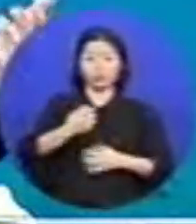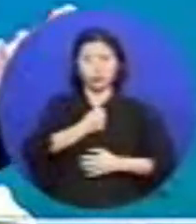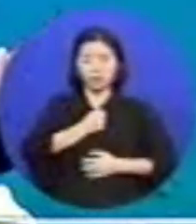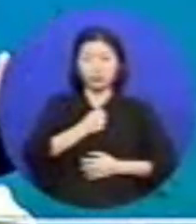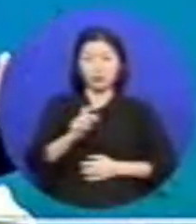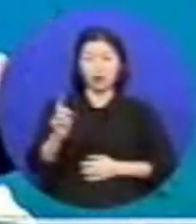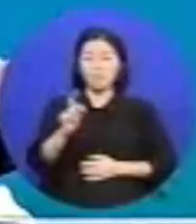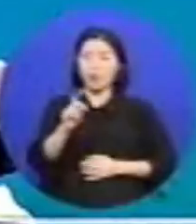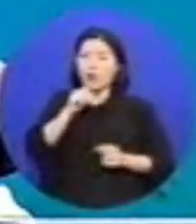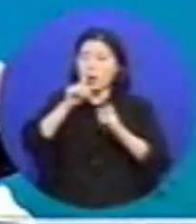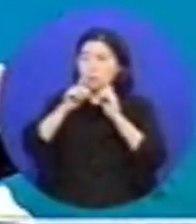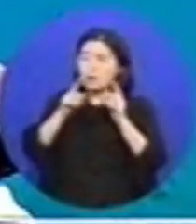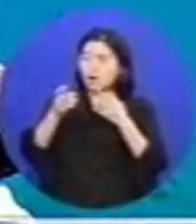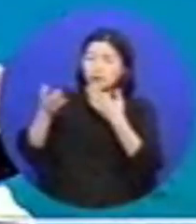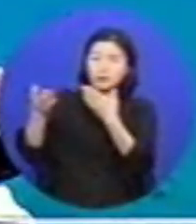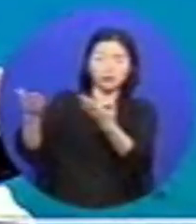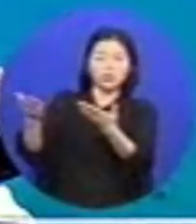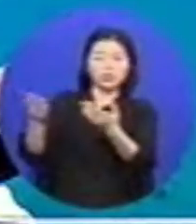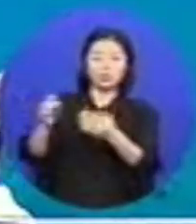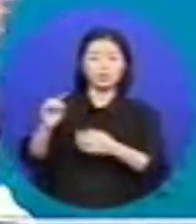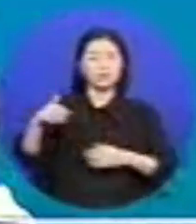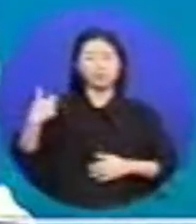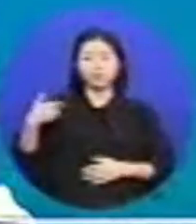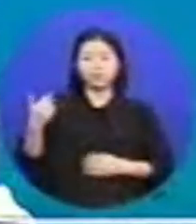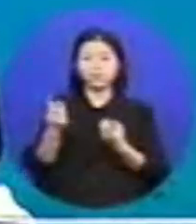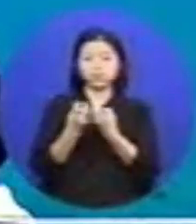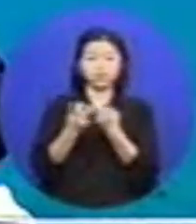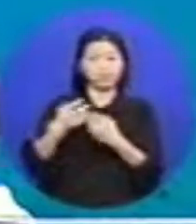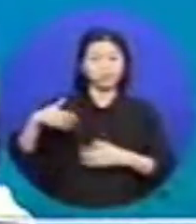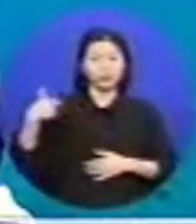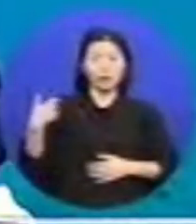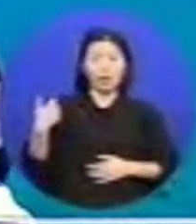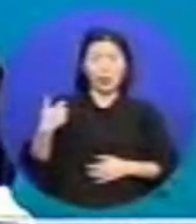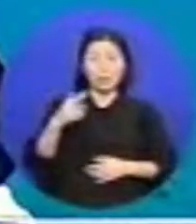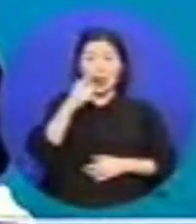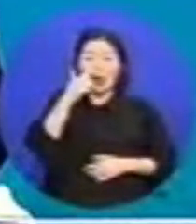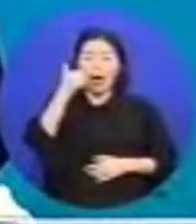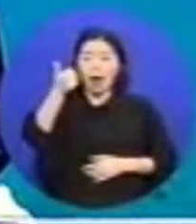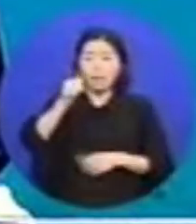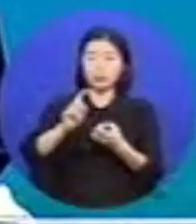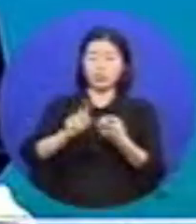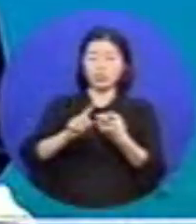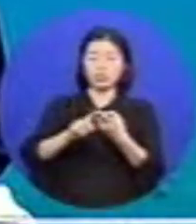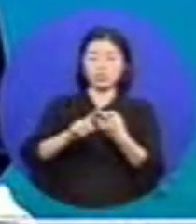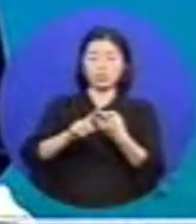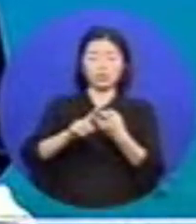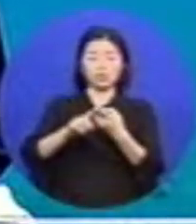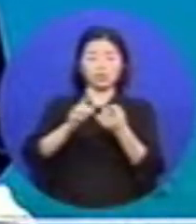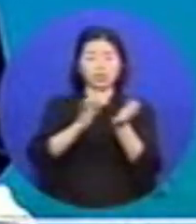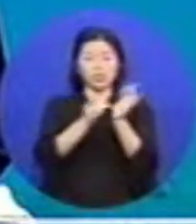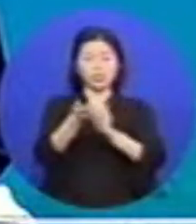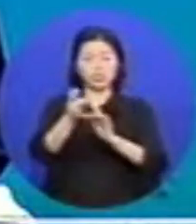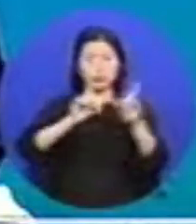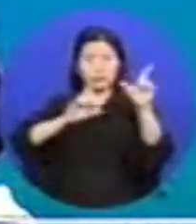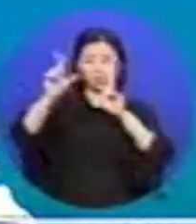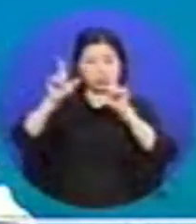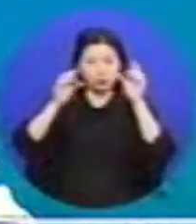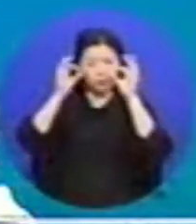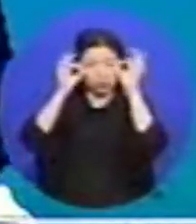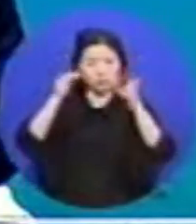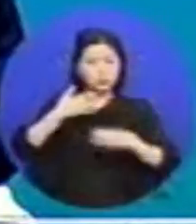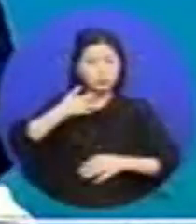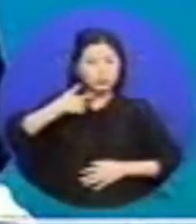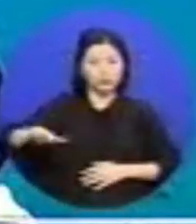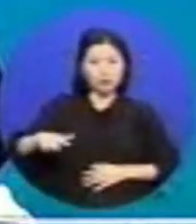뭐라고 말을 해줘야 될지 모르겠는 거예요. 나는 지금까지 아버지에게서 한 번도 예수님의 모습을 본 적이 없다고 한 그